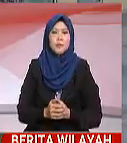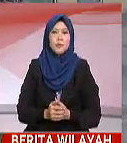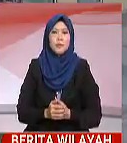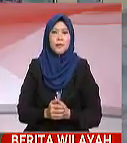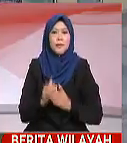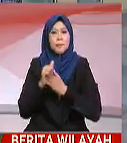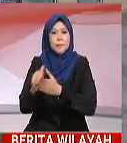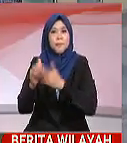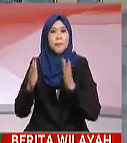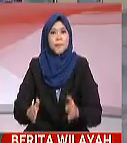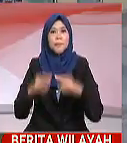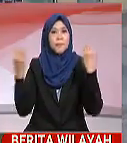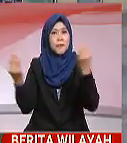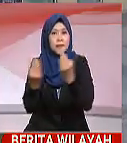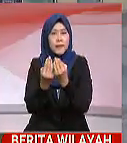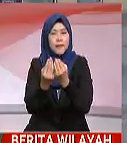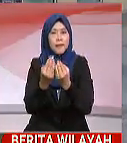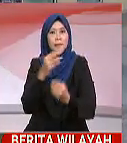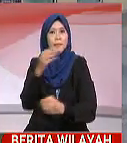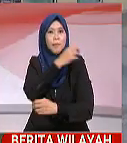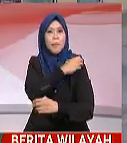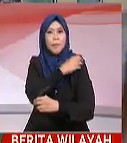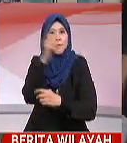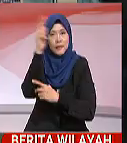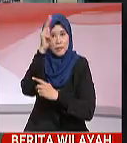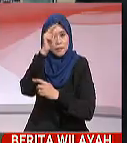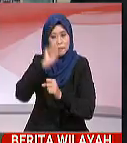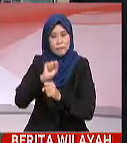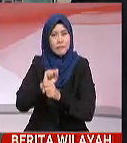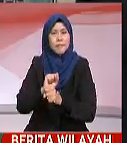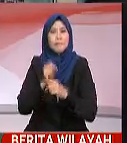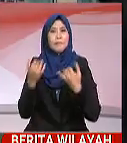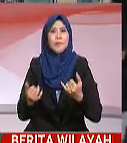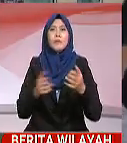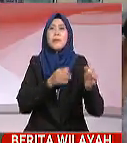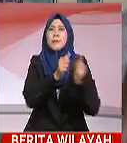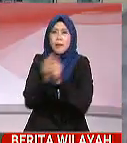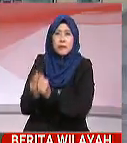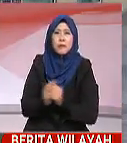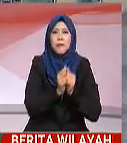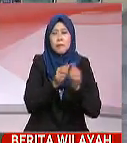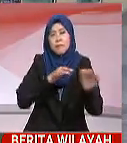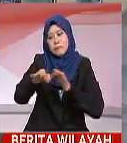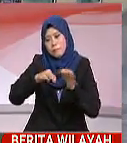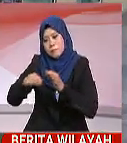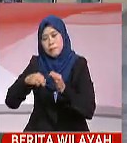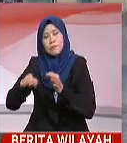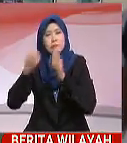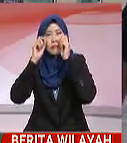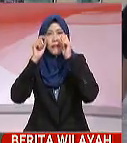pemimpin masyarakat dan penjawat-penjawat awam yang bertugas untuk sama-sama kita terangkan, beri kesedaran